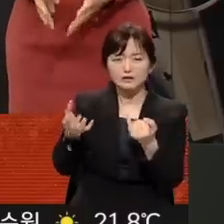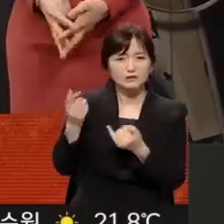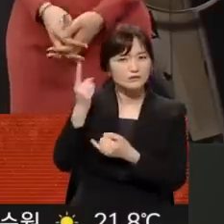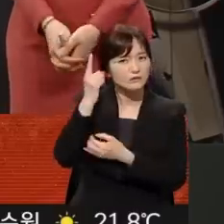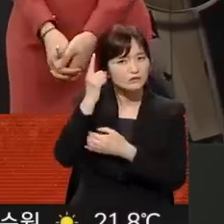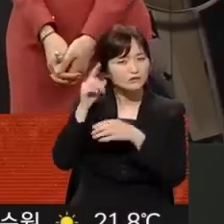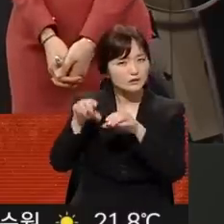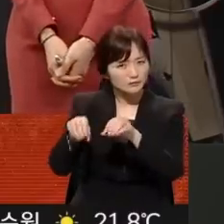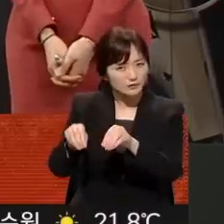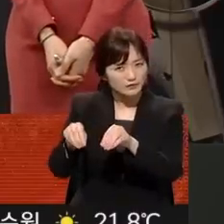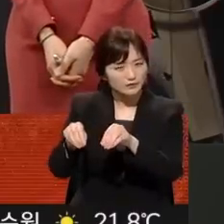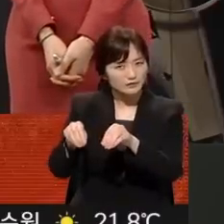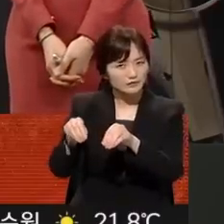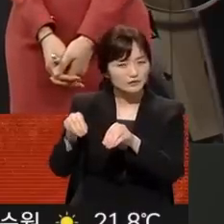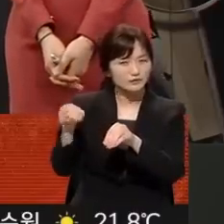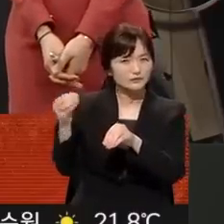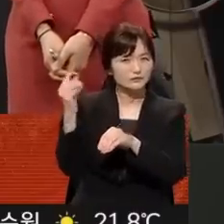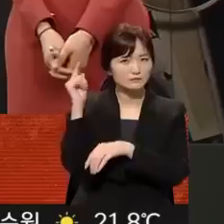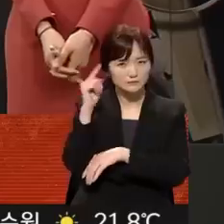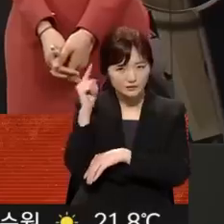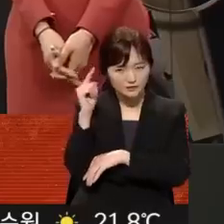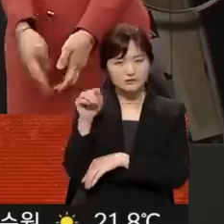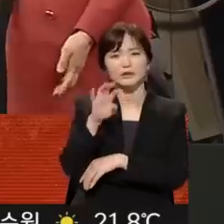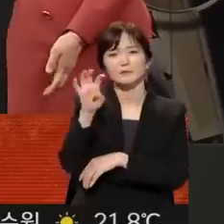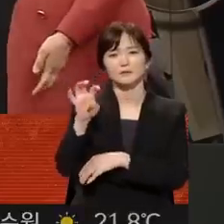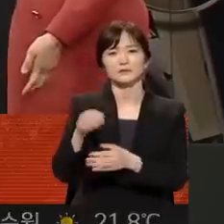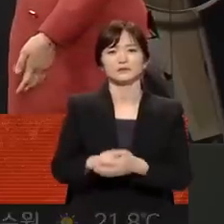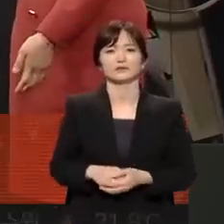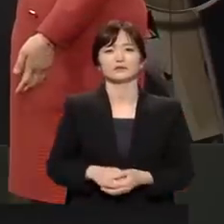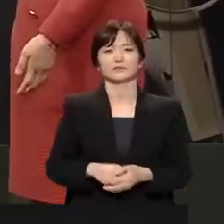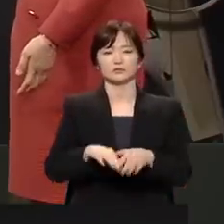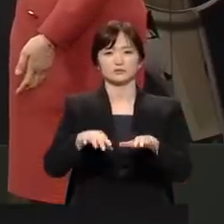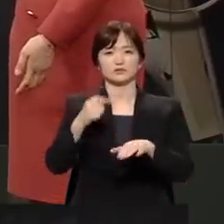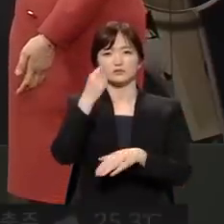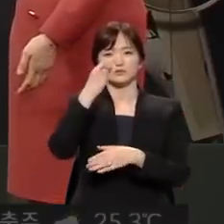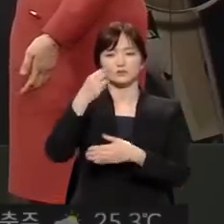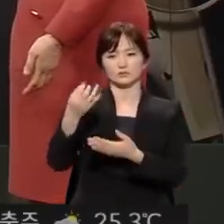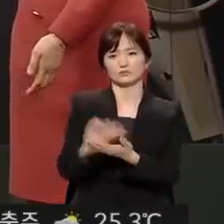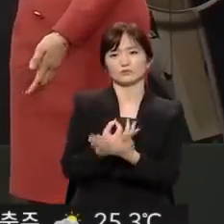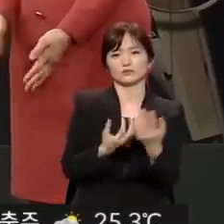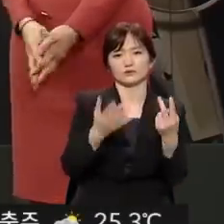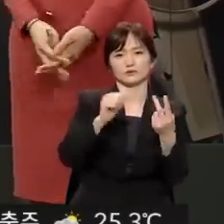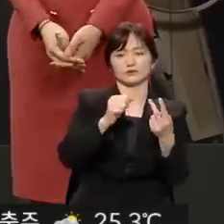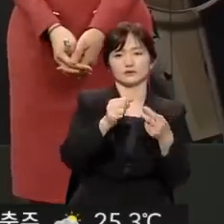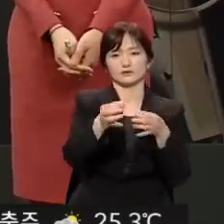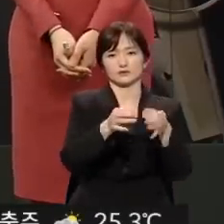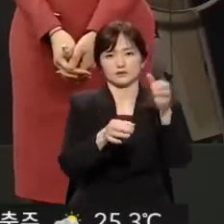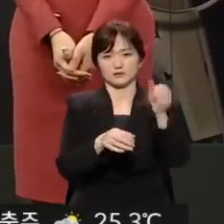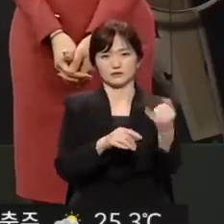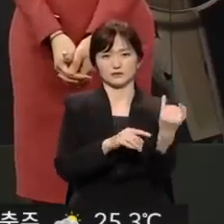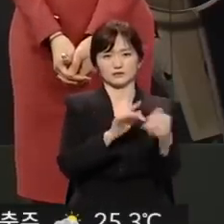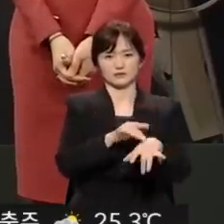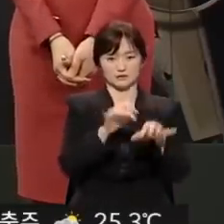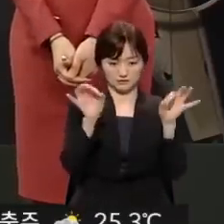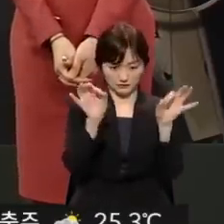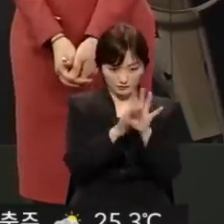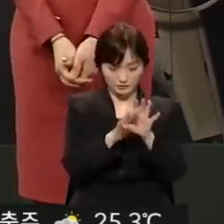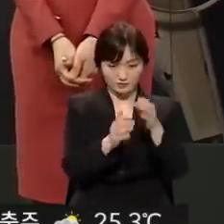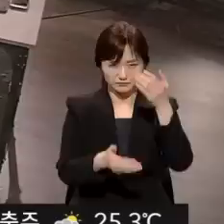켜졌다 꺼졌다를 반복합니다. 오늘 사건연구소는 월 매출 2억 사장님의 실종을